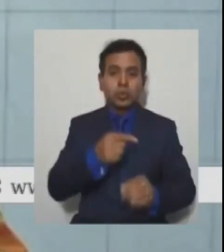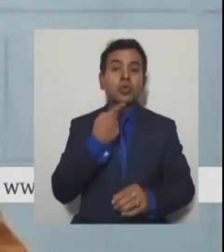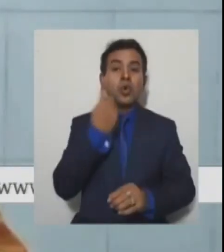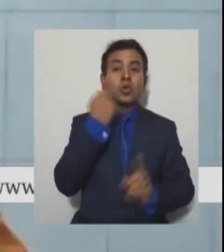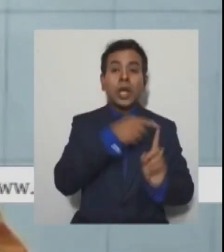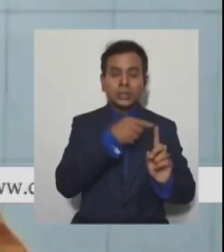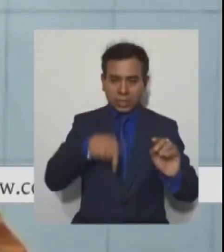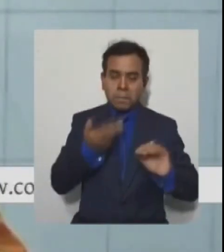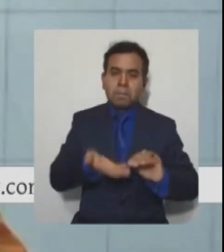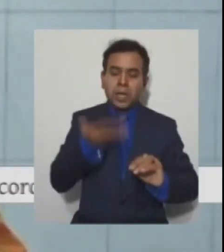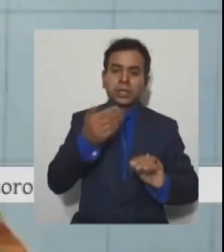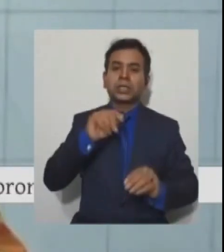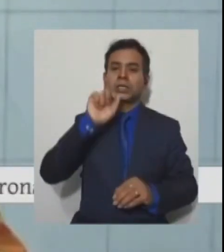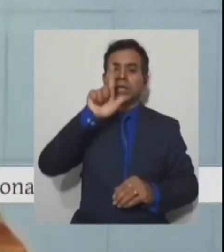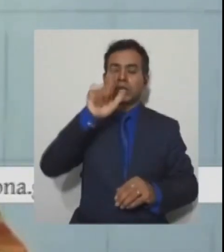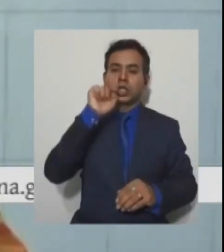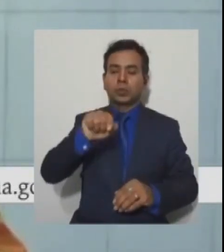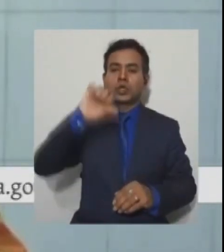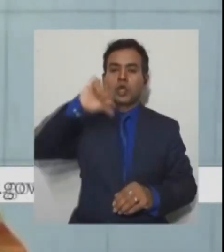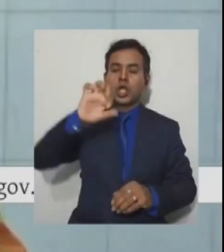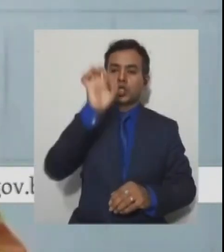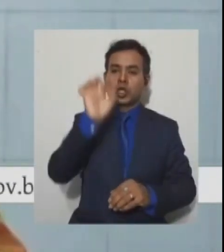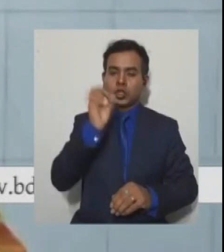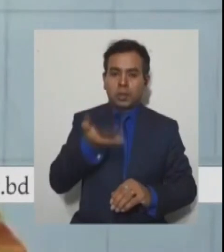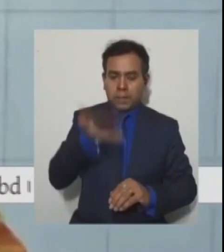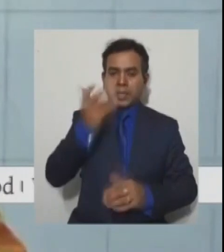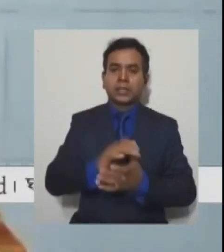এবং এ পর্যন্ত আমরা নমুনা পরীক্ষা করেছি